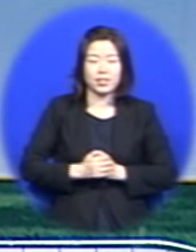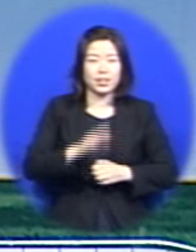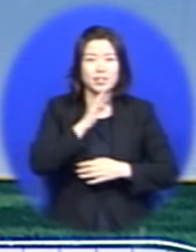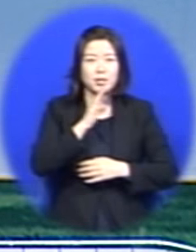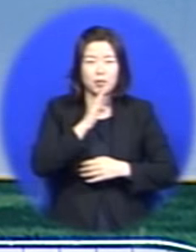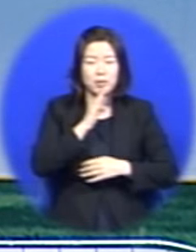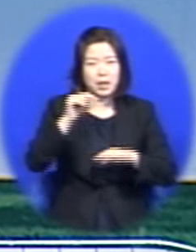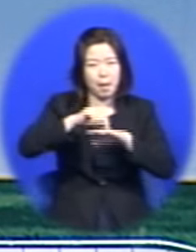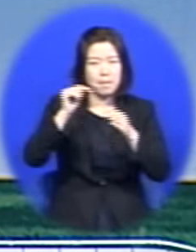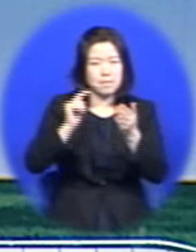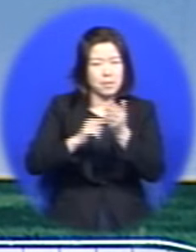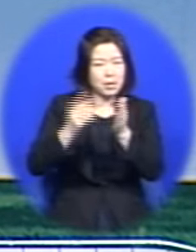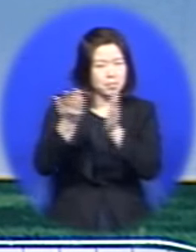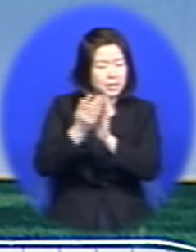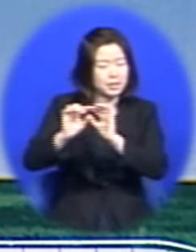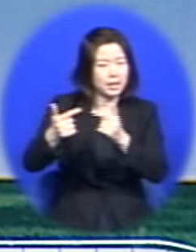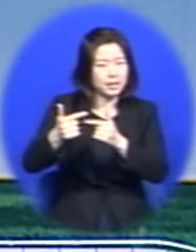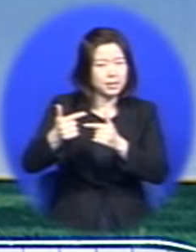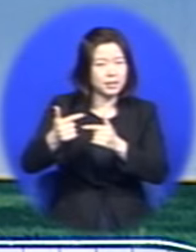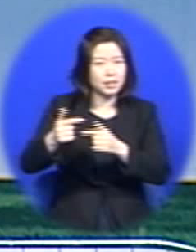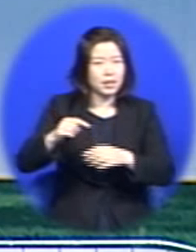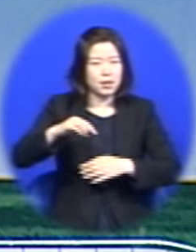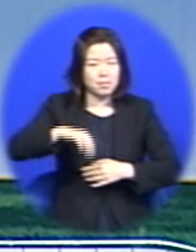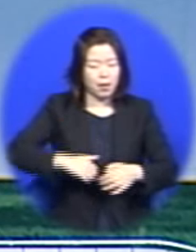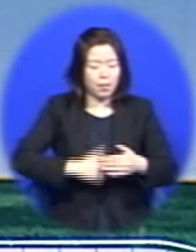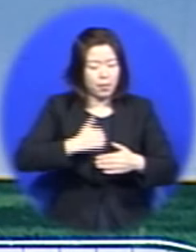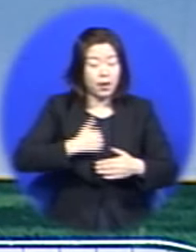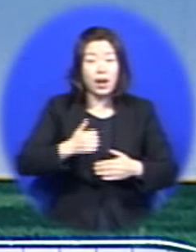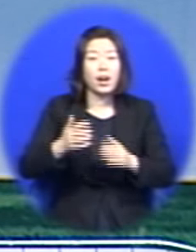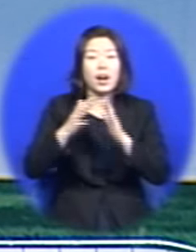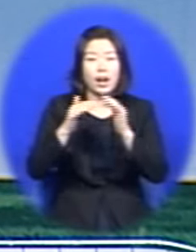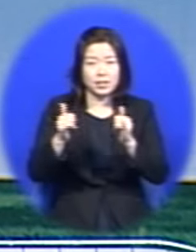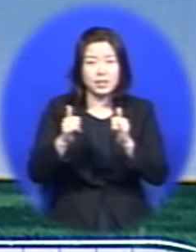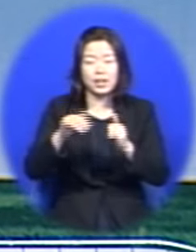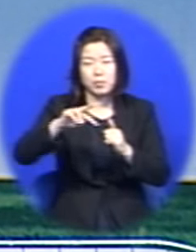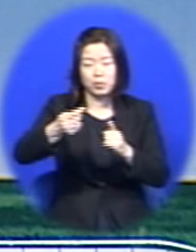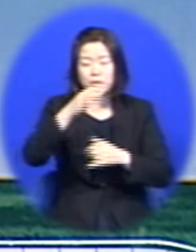정말 마음에 안 드는 분들도 있어요. 속 뒤집어 놓는 분도 있어요.